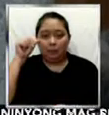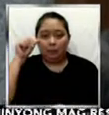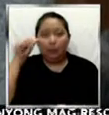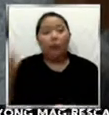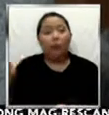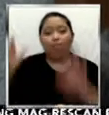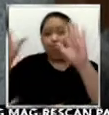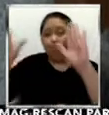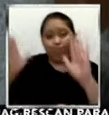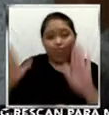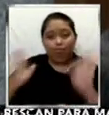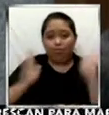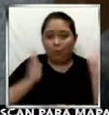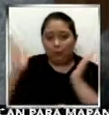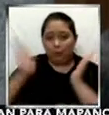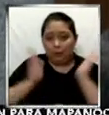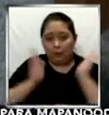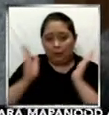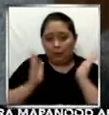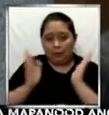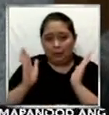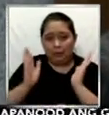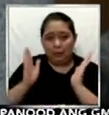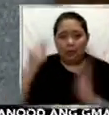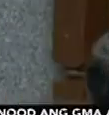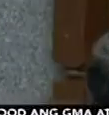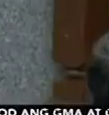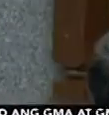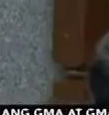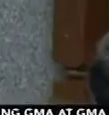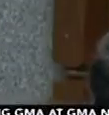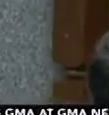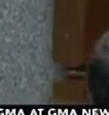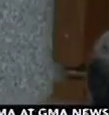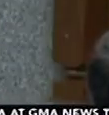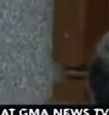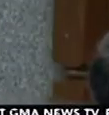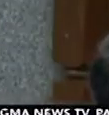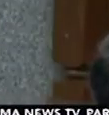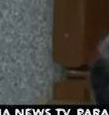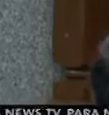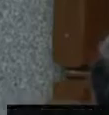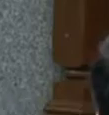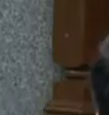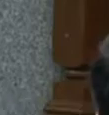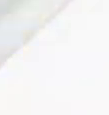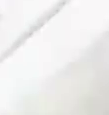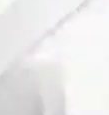bilang senador, kongresista at miyembro ng gabinete. Pakikiramay po kami.